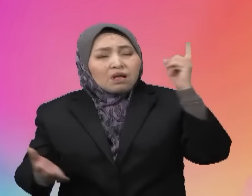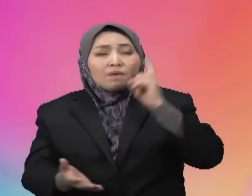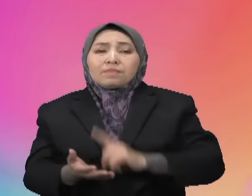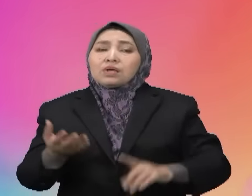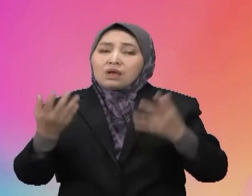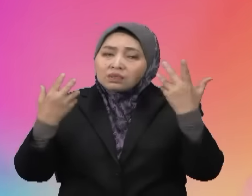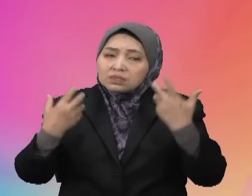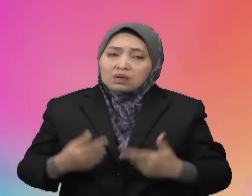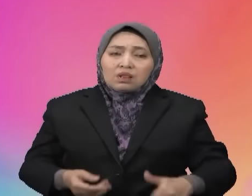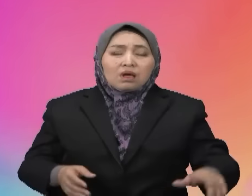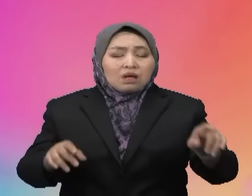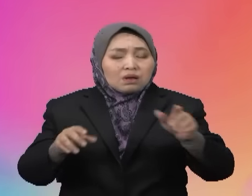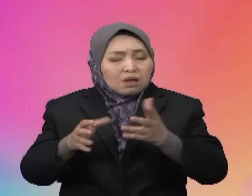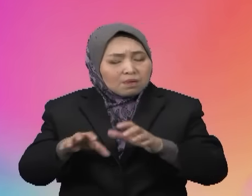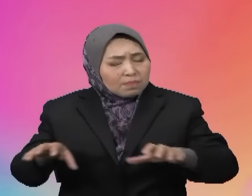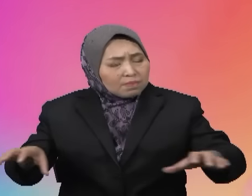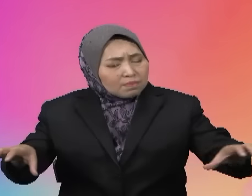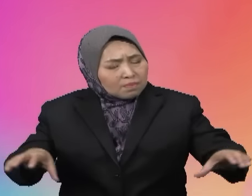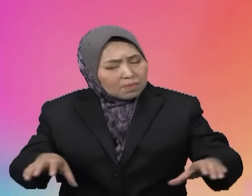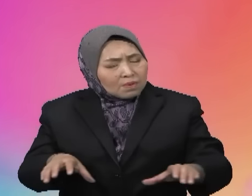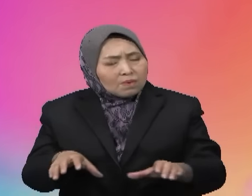kuntum